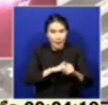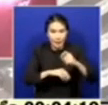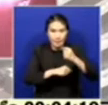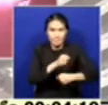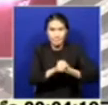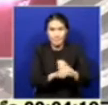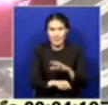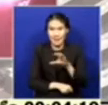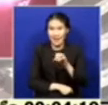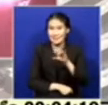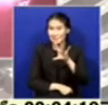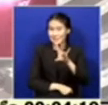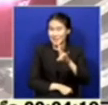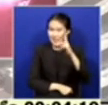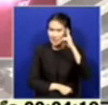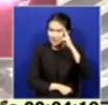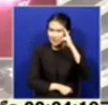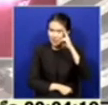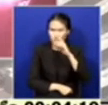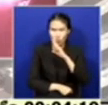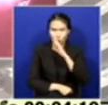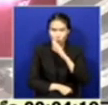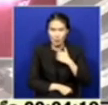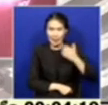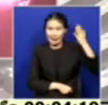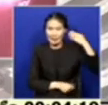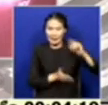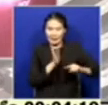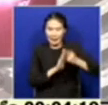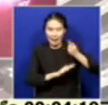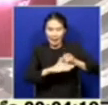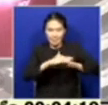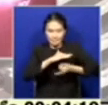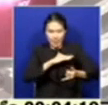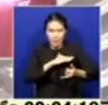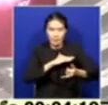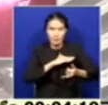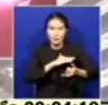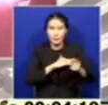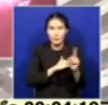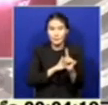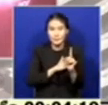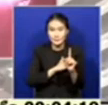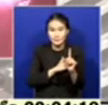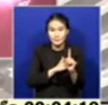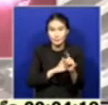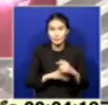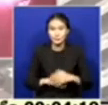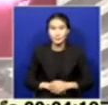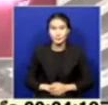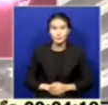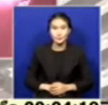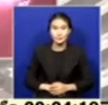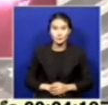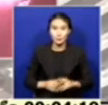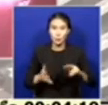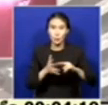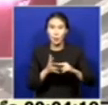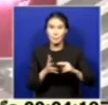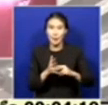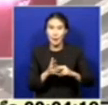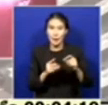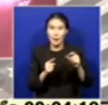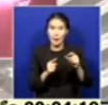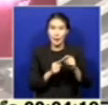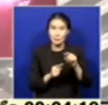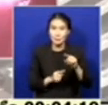พาะอยู่ใน CR ซึ่งจะเป็นผู้ที่ให้การรับรองสถานะนะเพราะฉะนั้นการเข้าไป